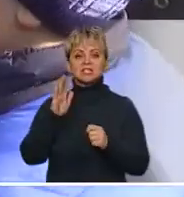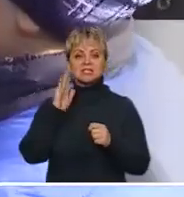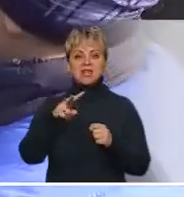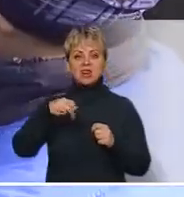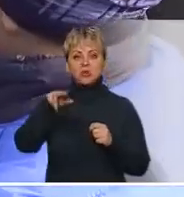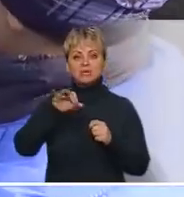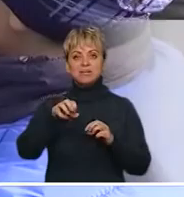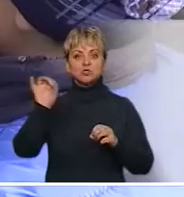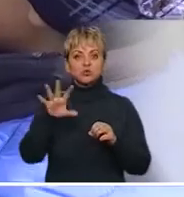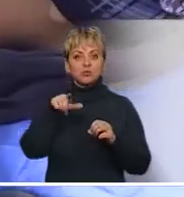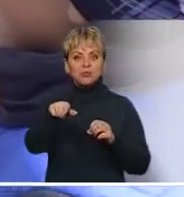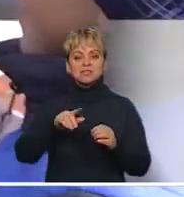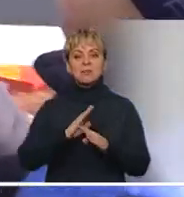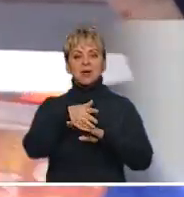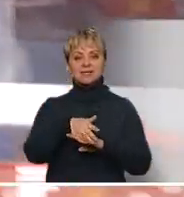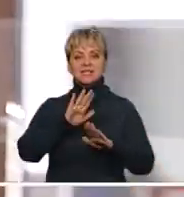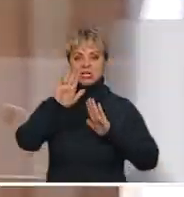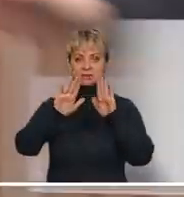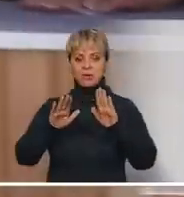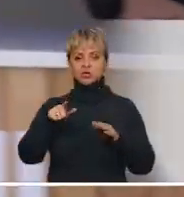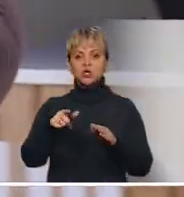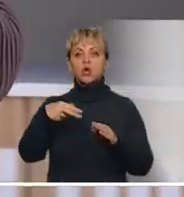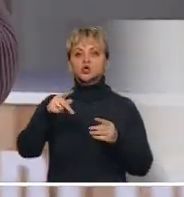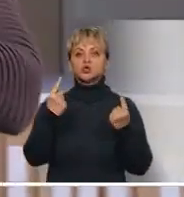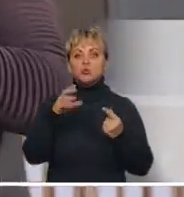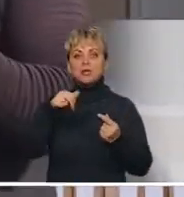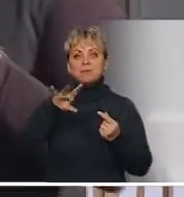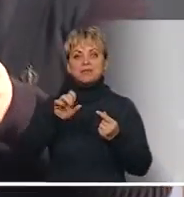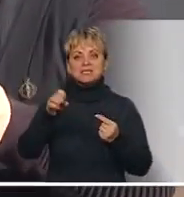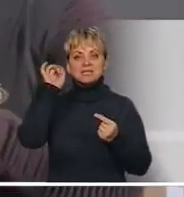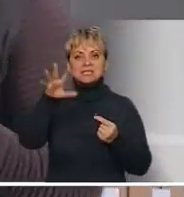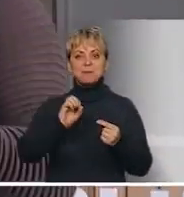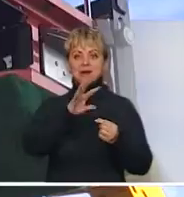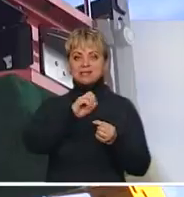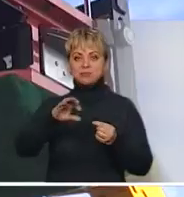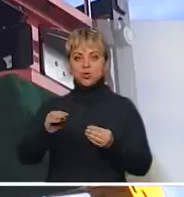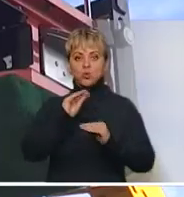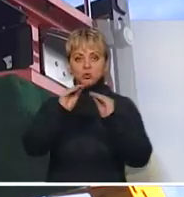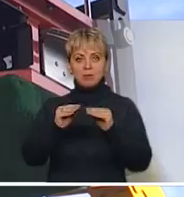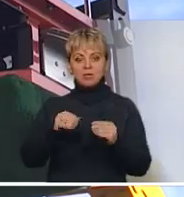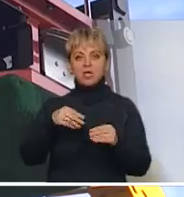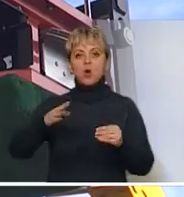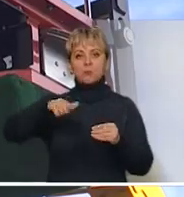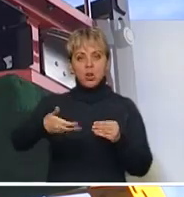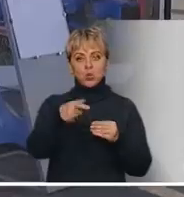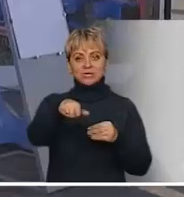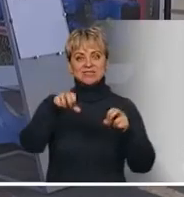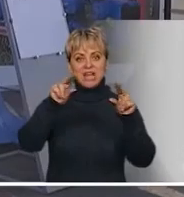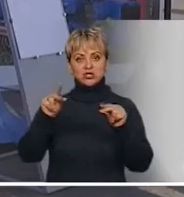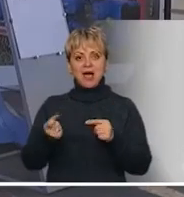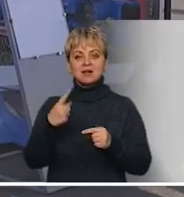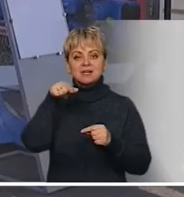подарки стали лотерейным сюрпризом для гостей экспозиции. Суперпризы, знаменитый разбрасыватель удобрений и плуг,